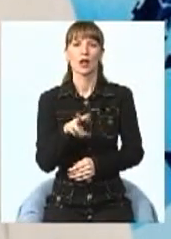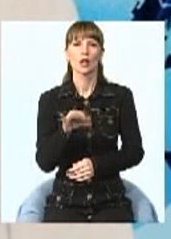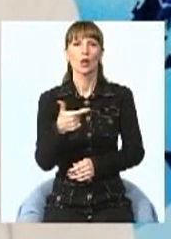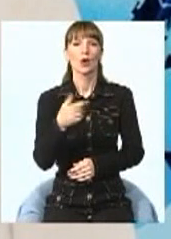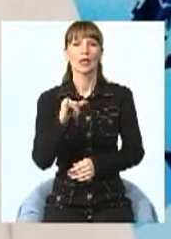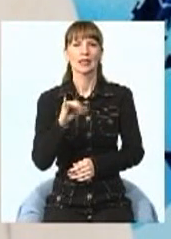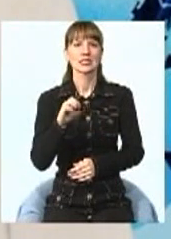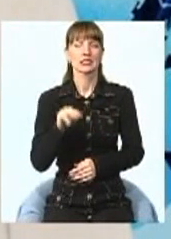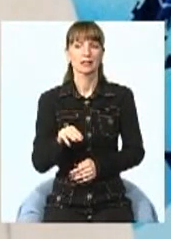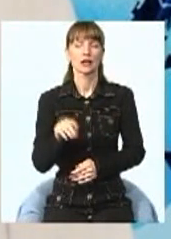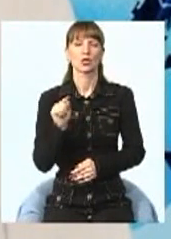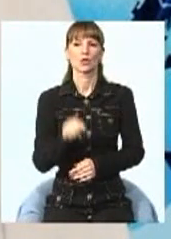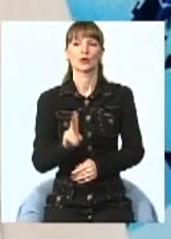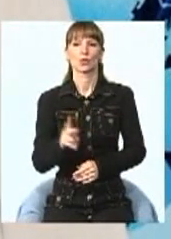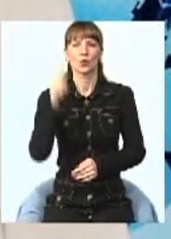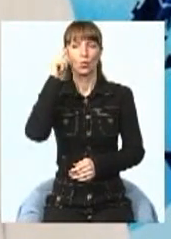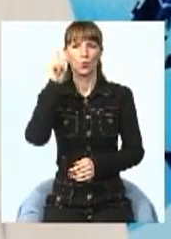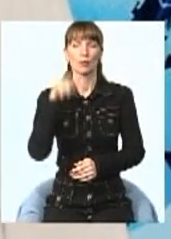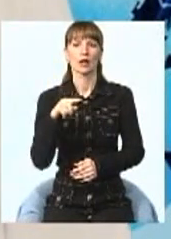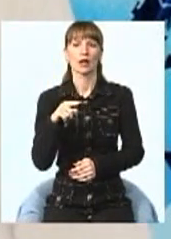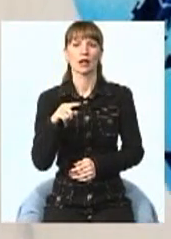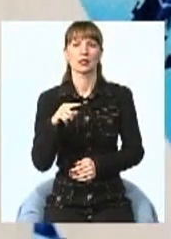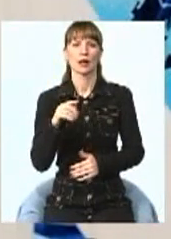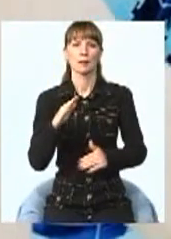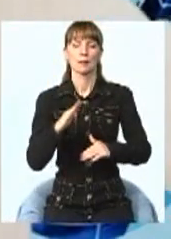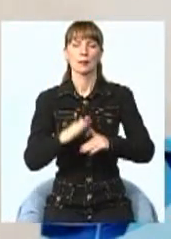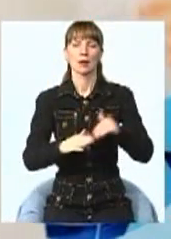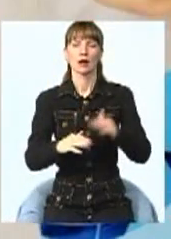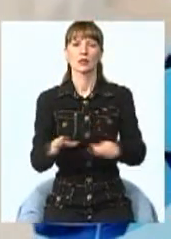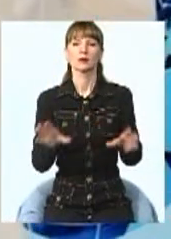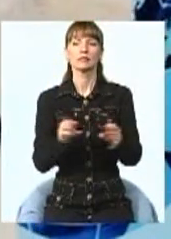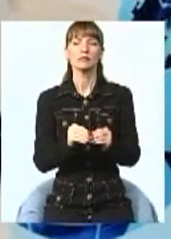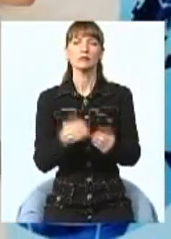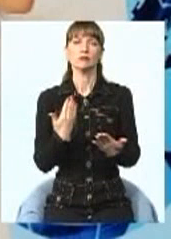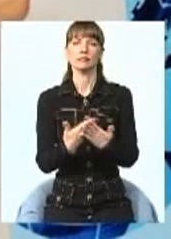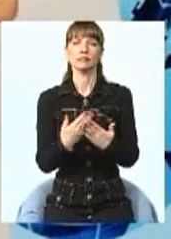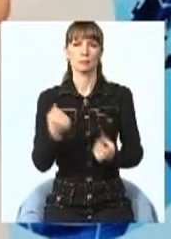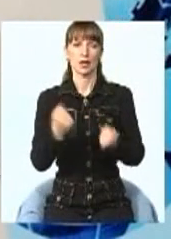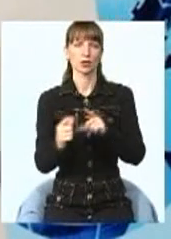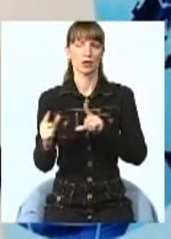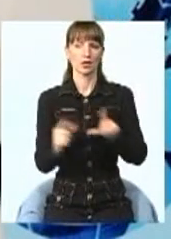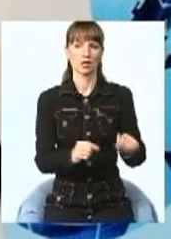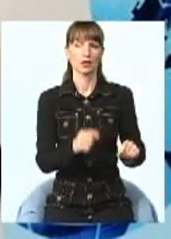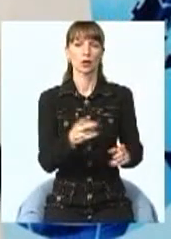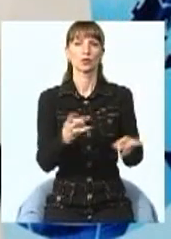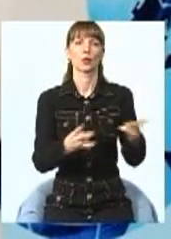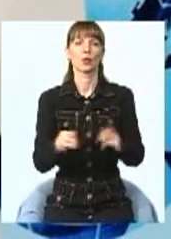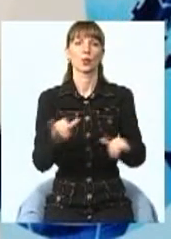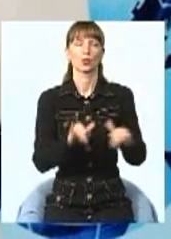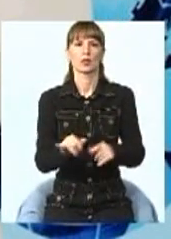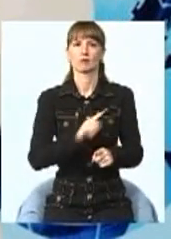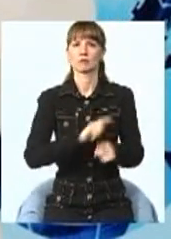это тот, который совмещает практику. Например, там едет какая-то машина, ей надо куда-нибудь